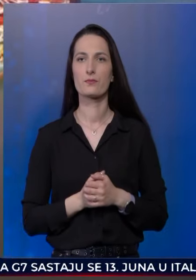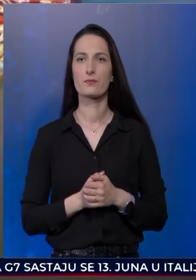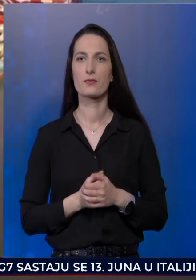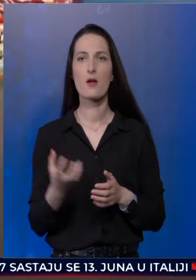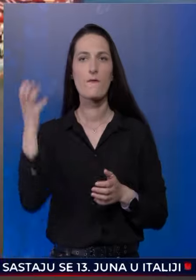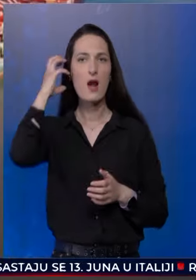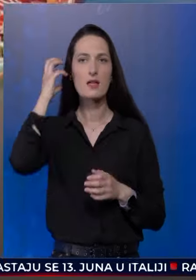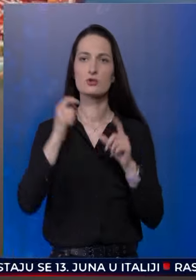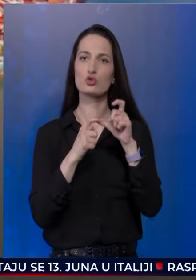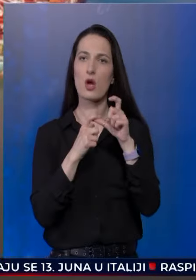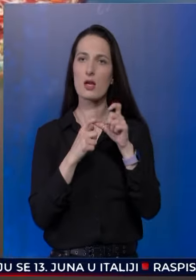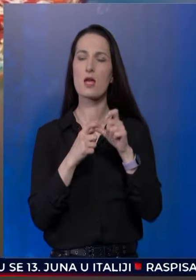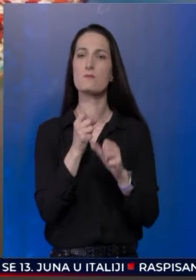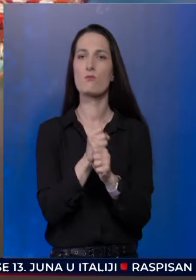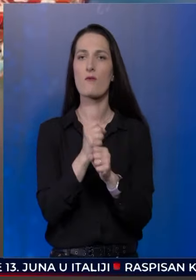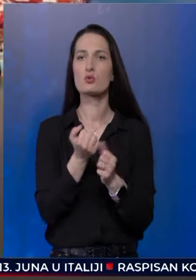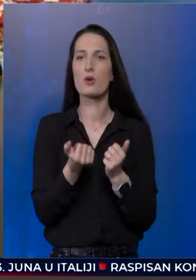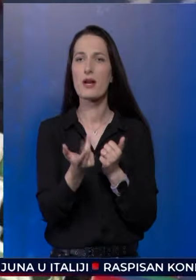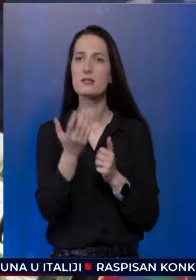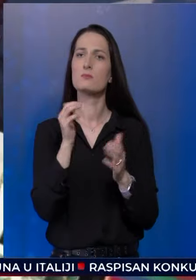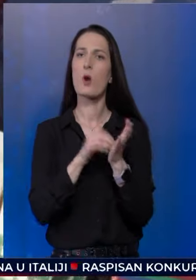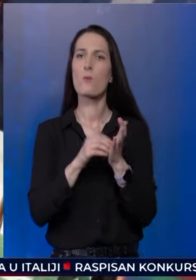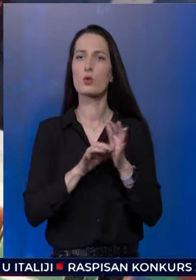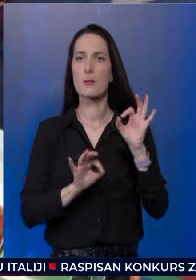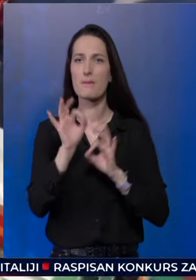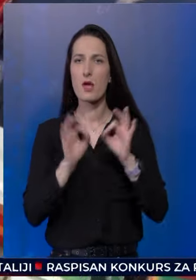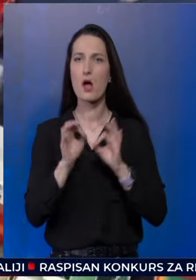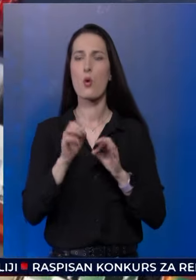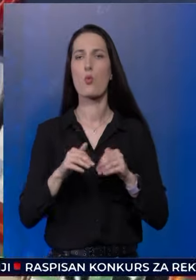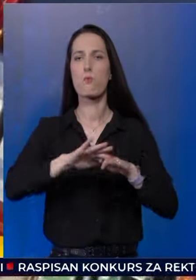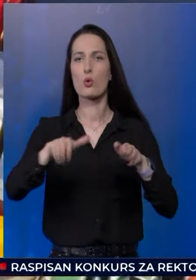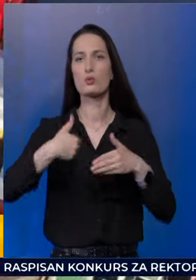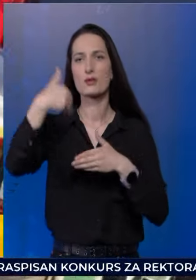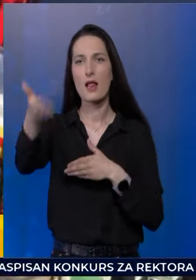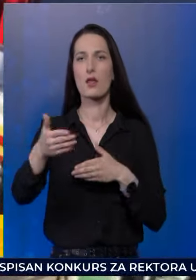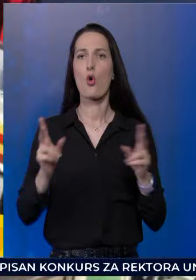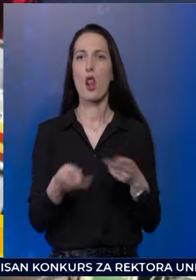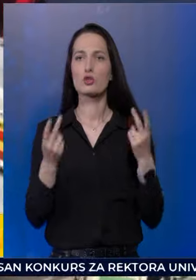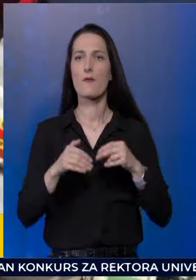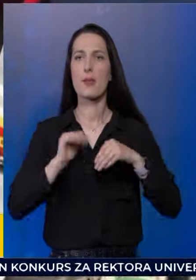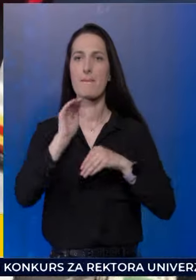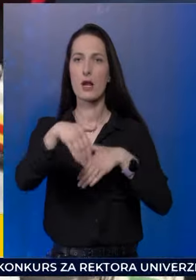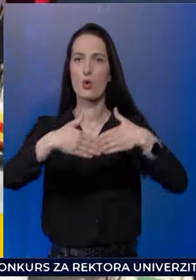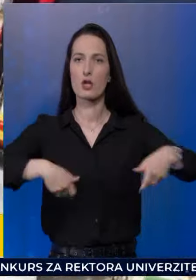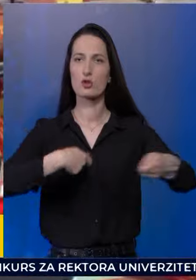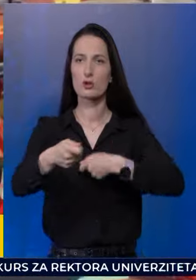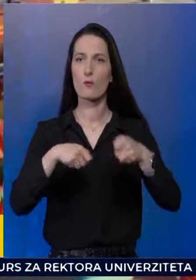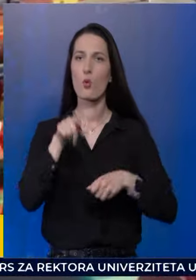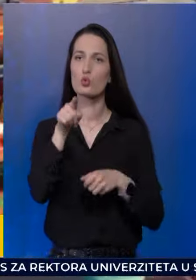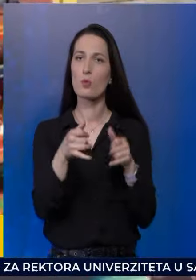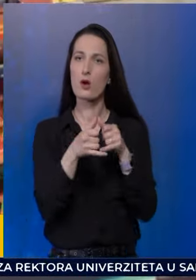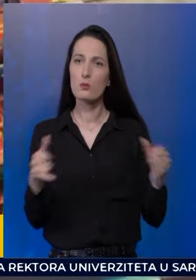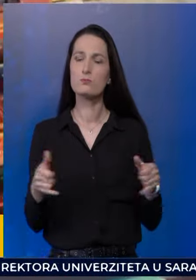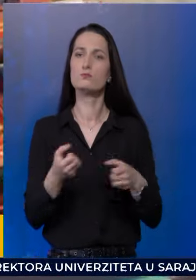Vlasti Šangaja sprovele su niz neophodnih mera u cilju daljeg olakšavanja prekogranične trgovine u tom gradu i podsticanja